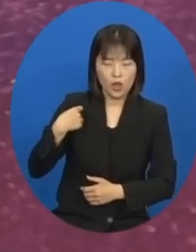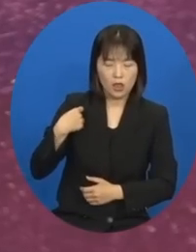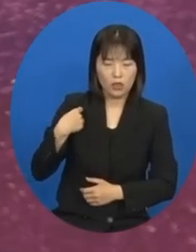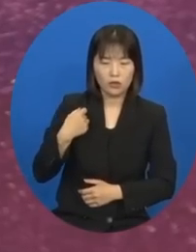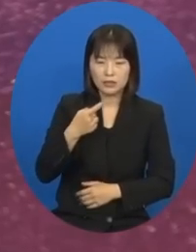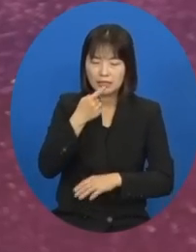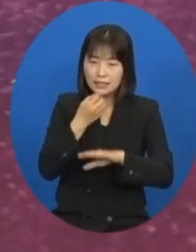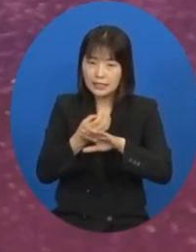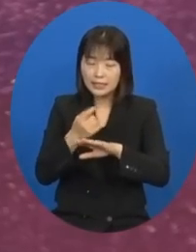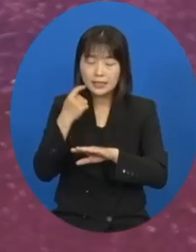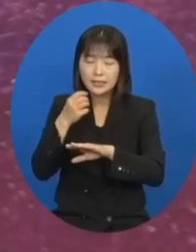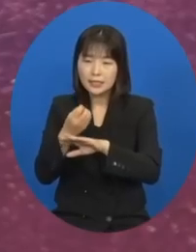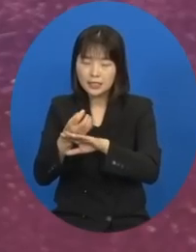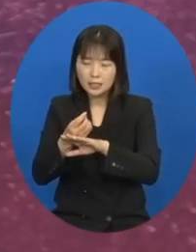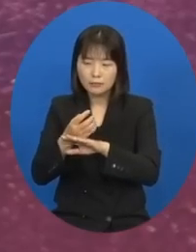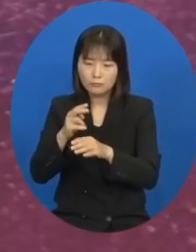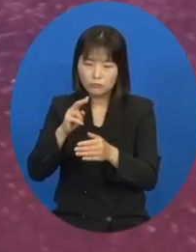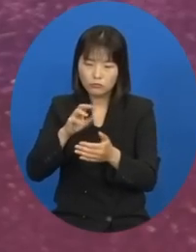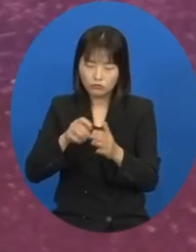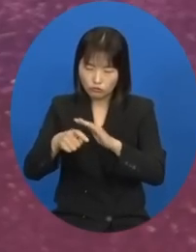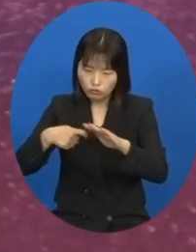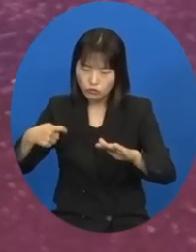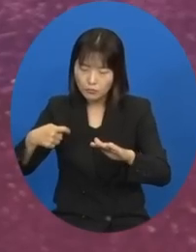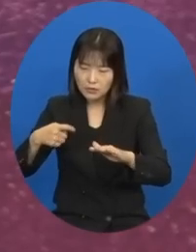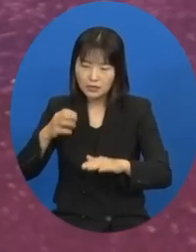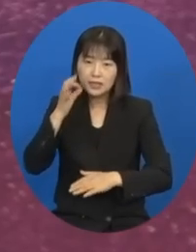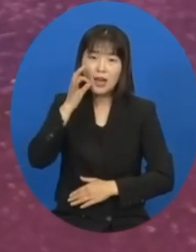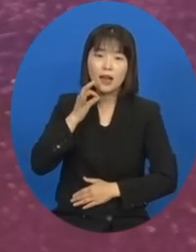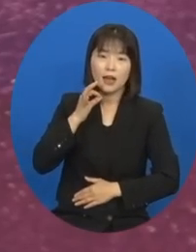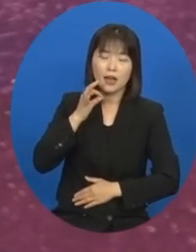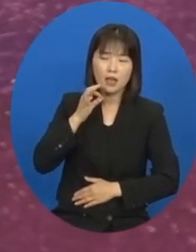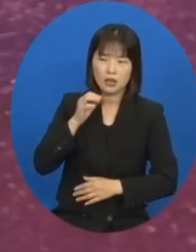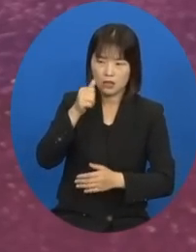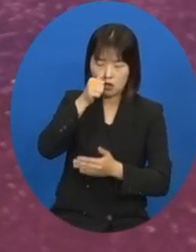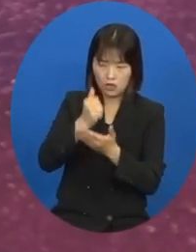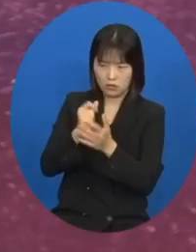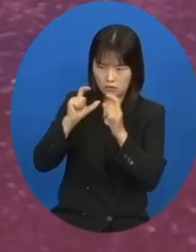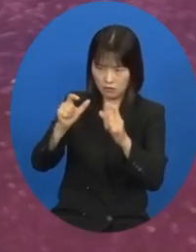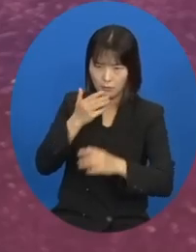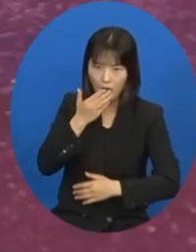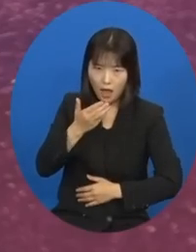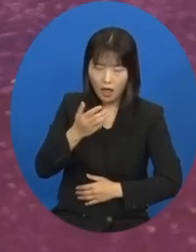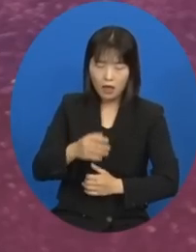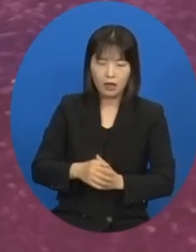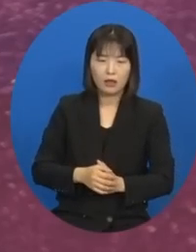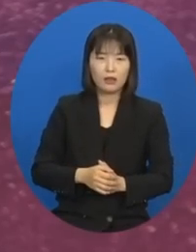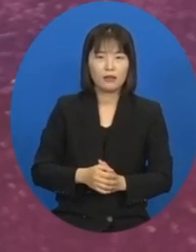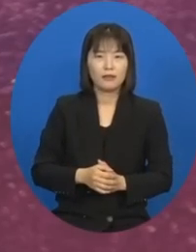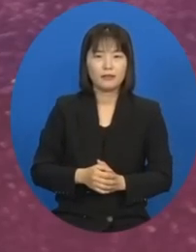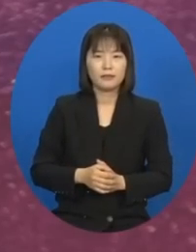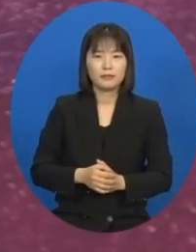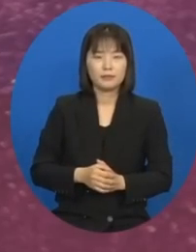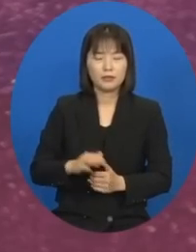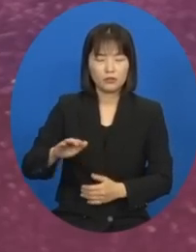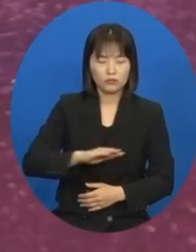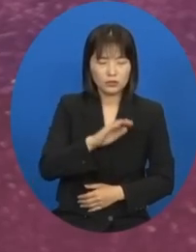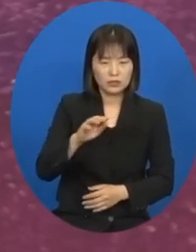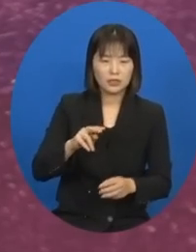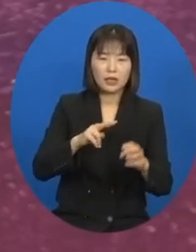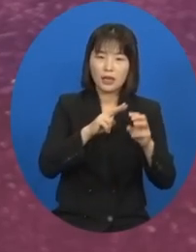아가는 정말 정죄할 수 있을까 우리가 아나니아와 삽비라를 정죄할 수 있을까요 우리가 가룟